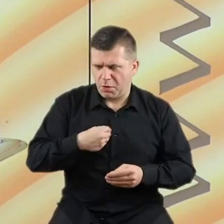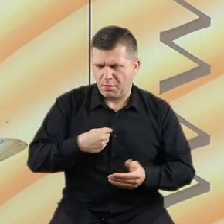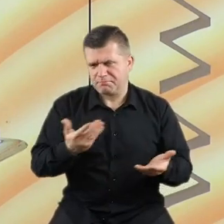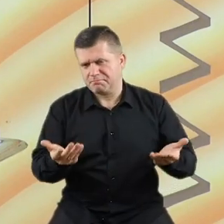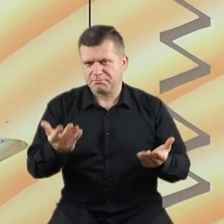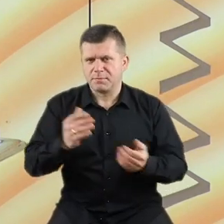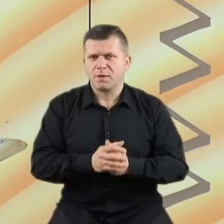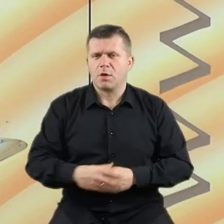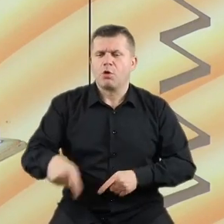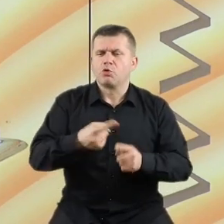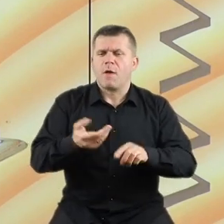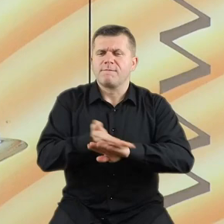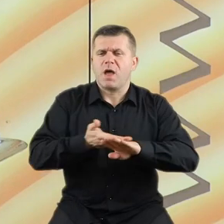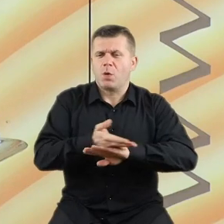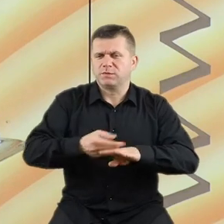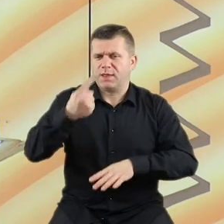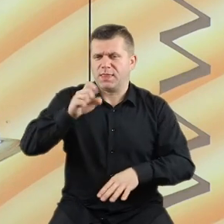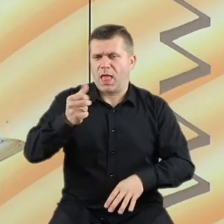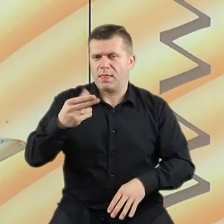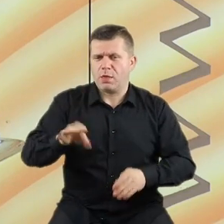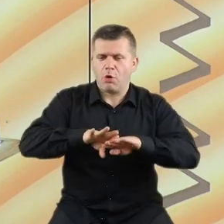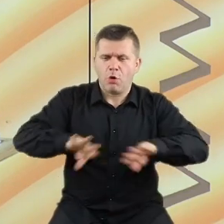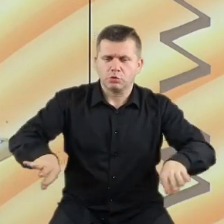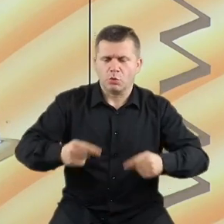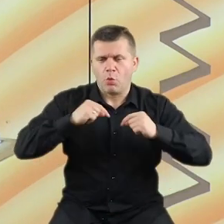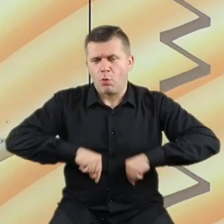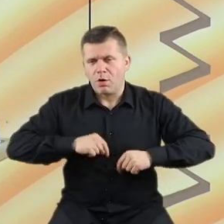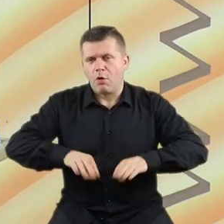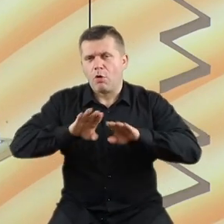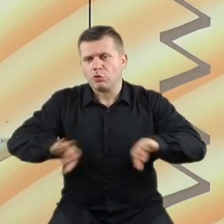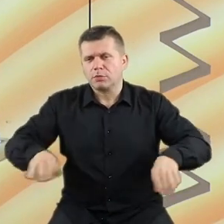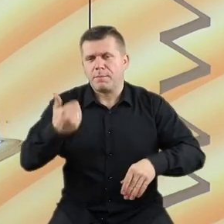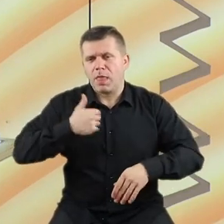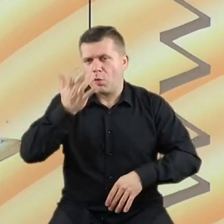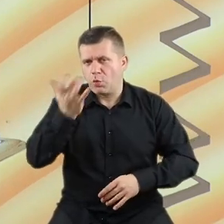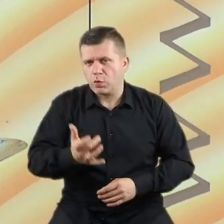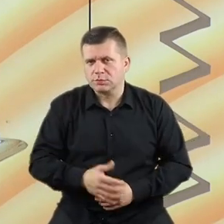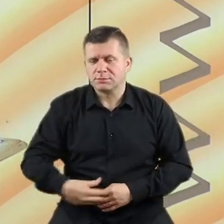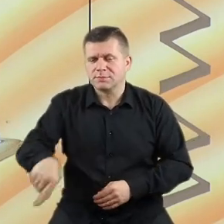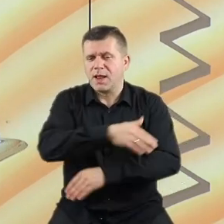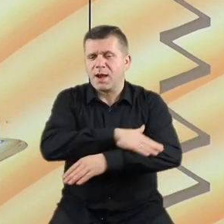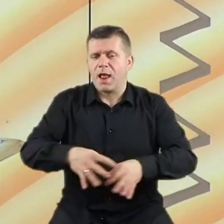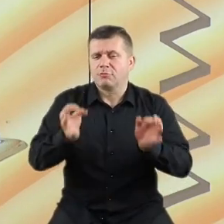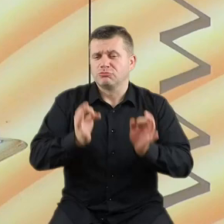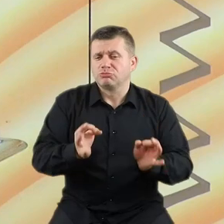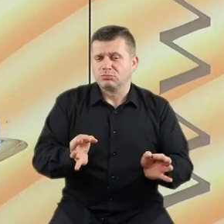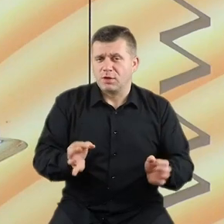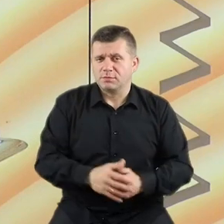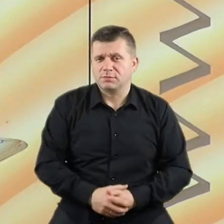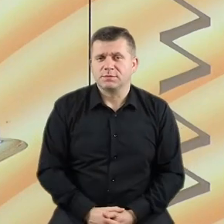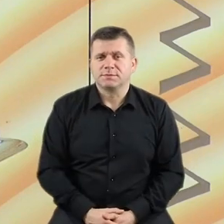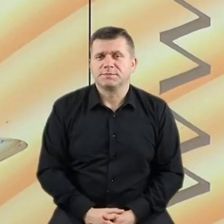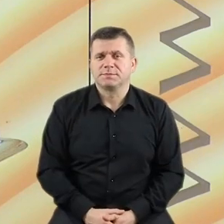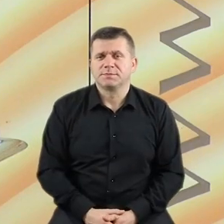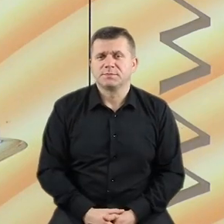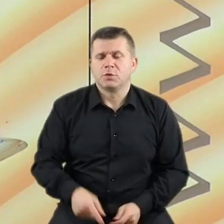Polaków. Chociaż oni nam trochę fałszują dane, bo oni osobno dają Ukraińców, osobno Białorusinów, a jednak według tych granic dzisiejszych, więc to też